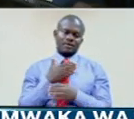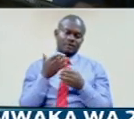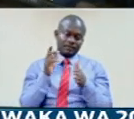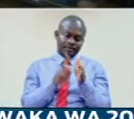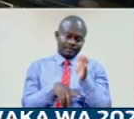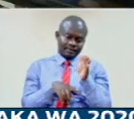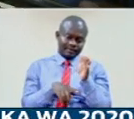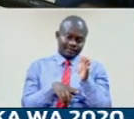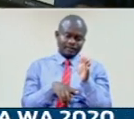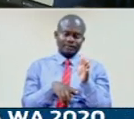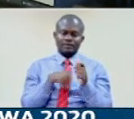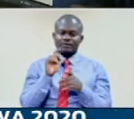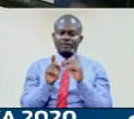abantu